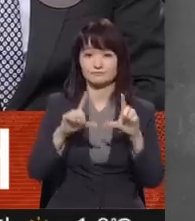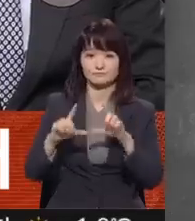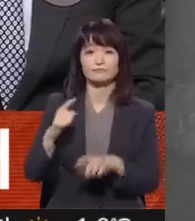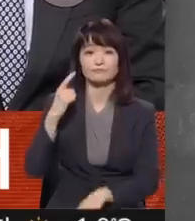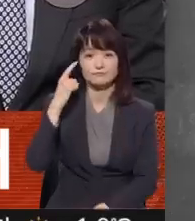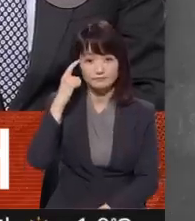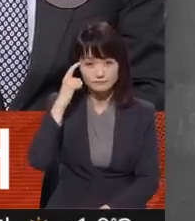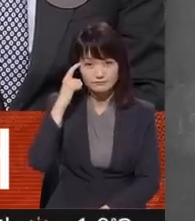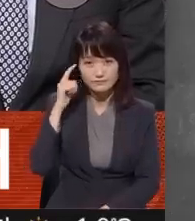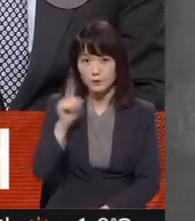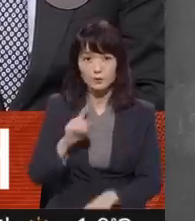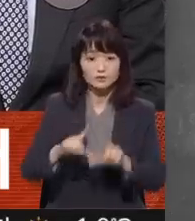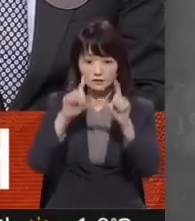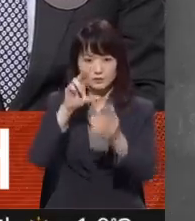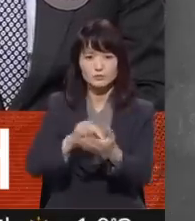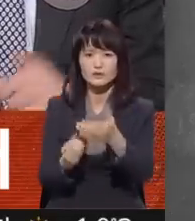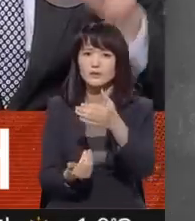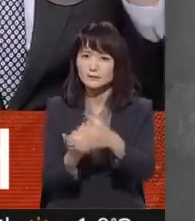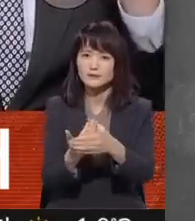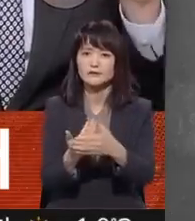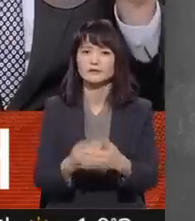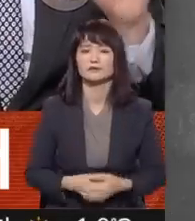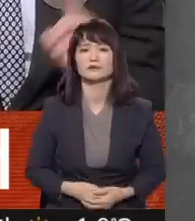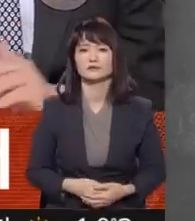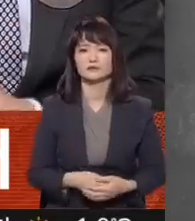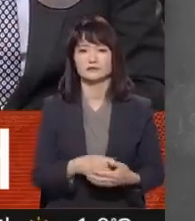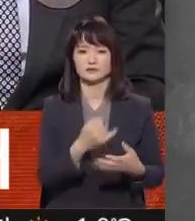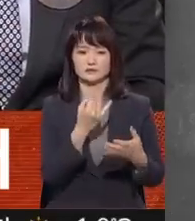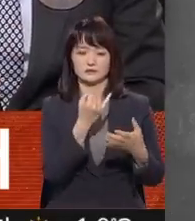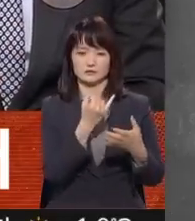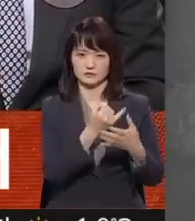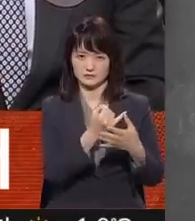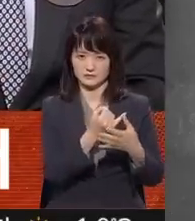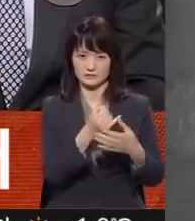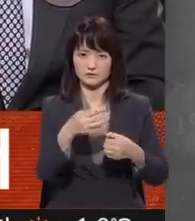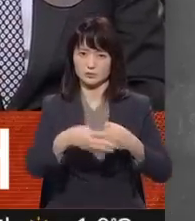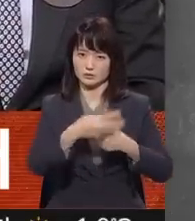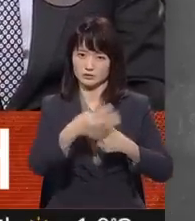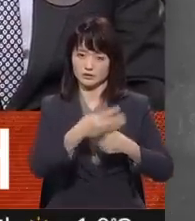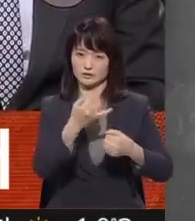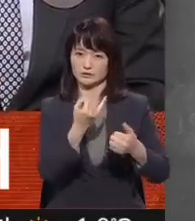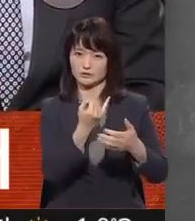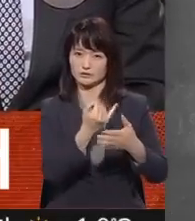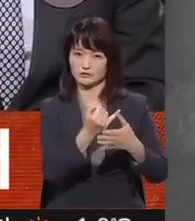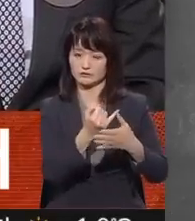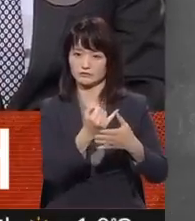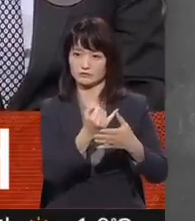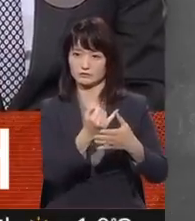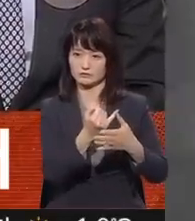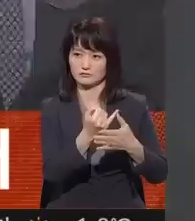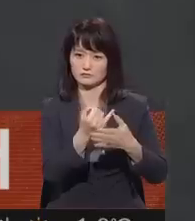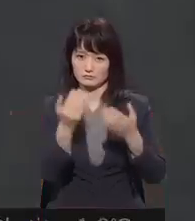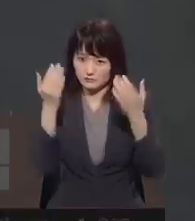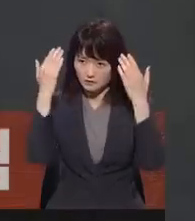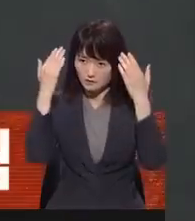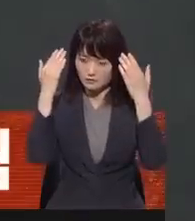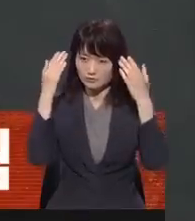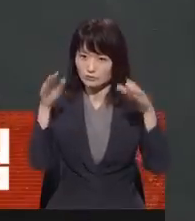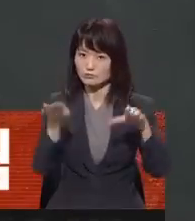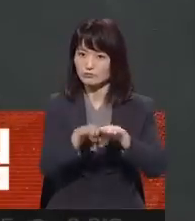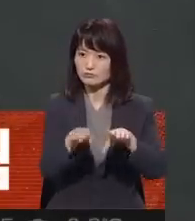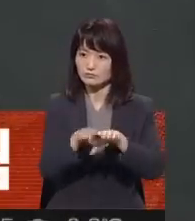것 같은데 어느 날 문제가 좀 발생합니다 첫째 아이 초등학교 4학년짜리 아이가 있는데 그 아이가 학교 안 갔다고